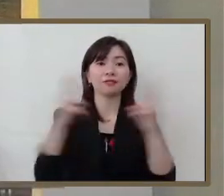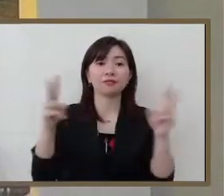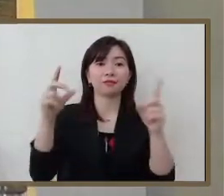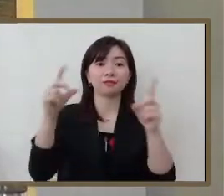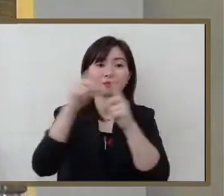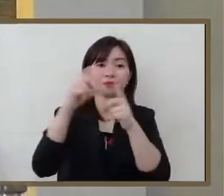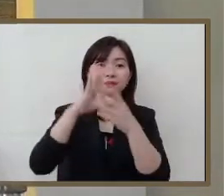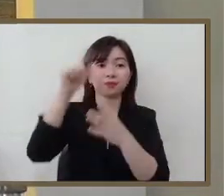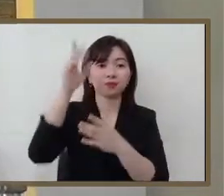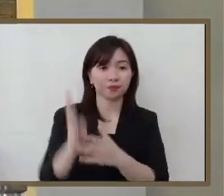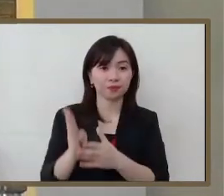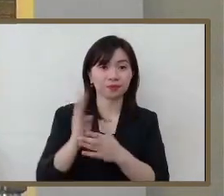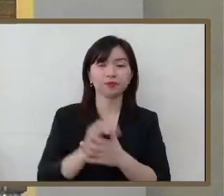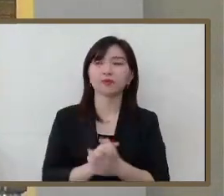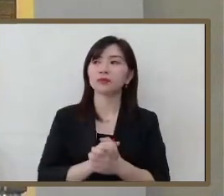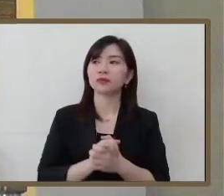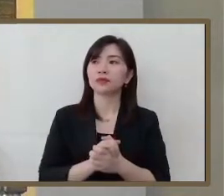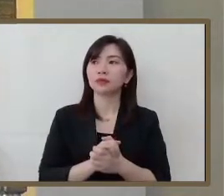God.